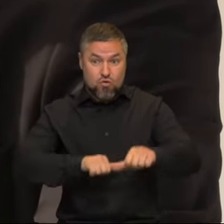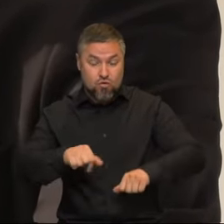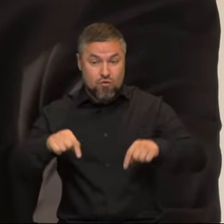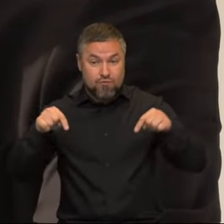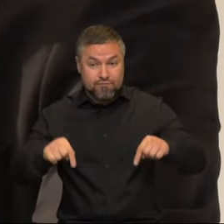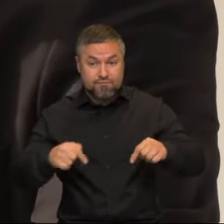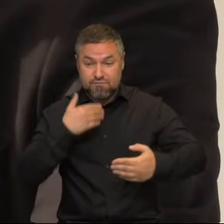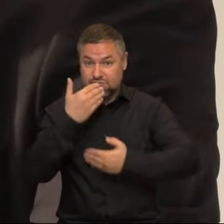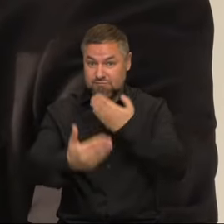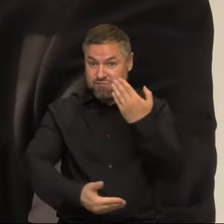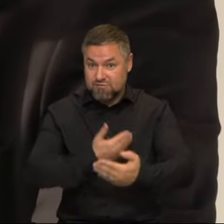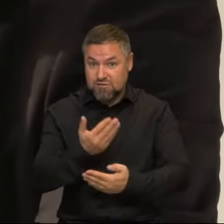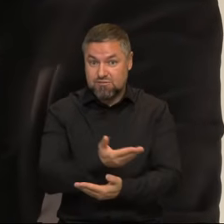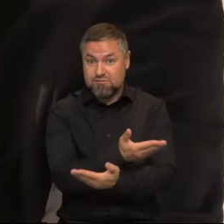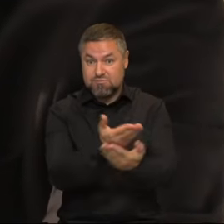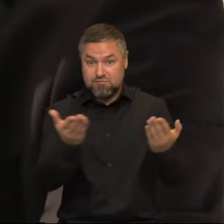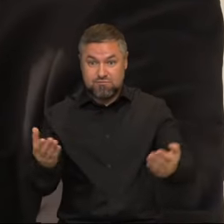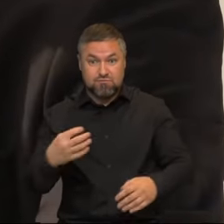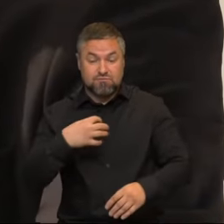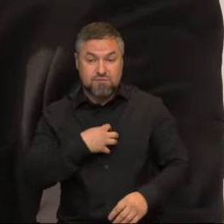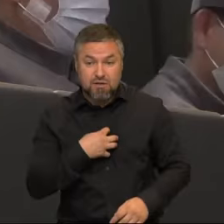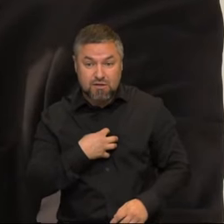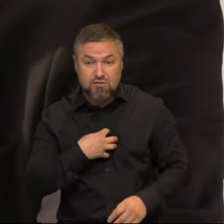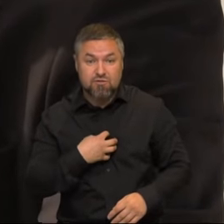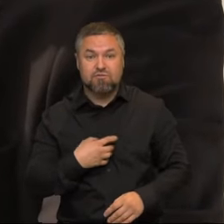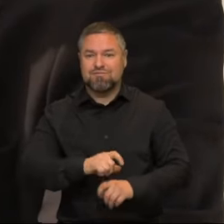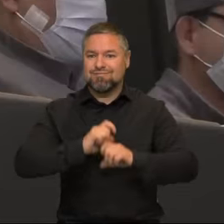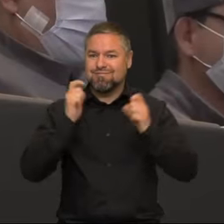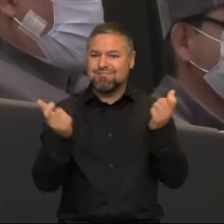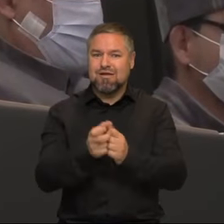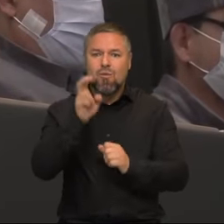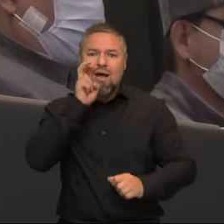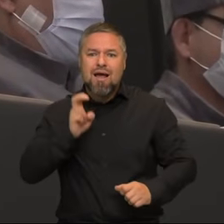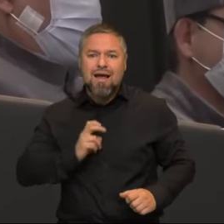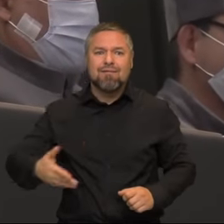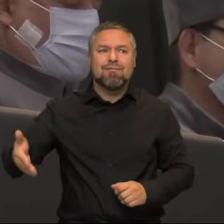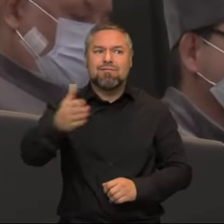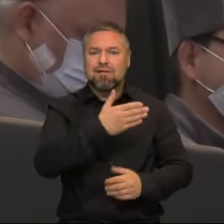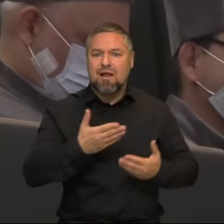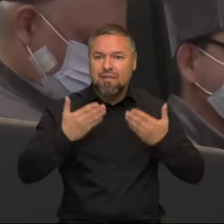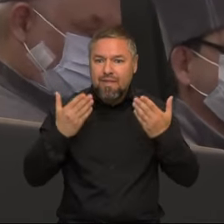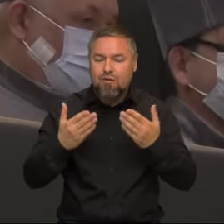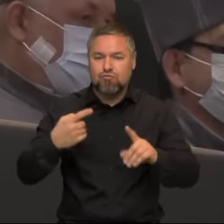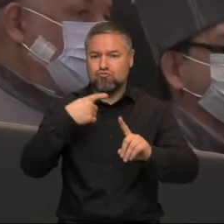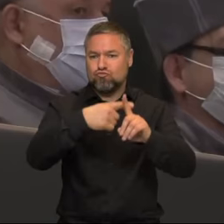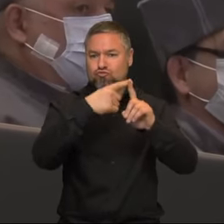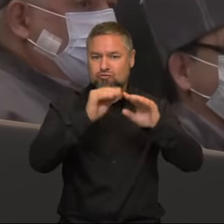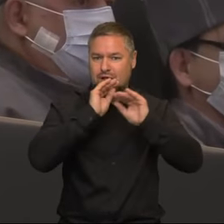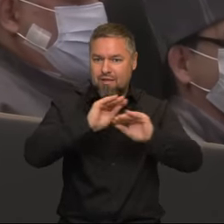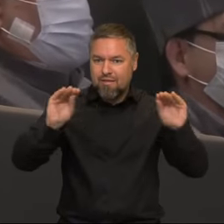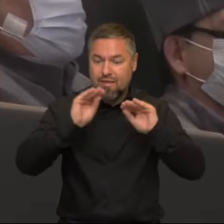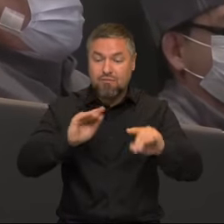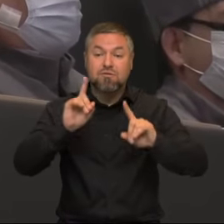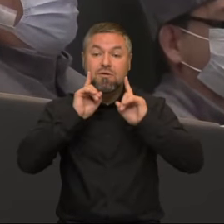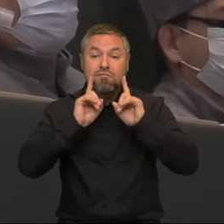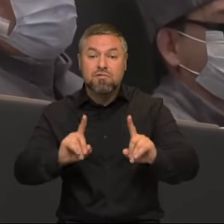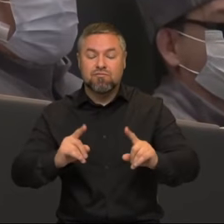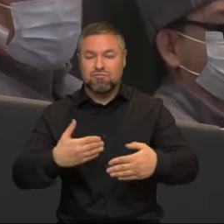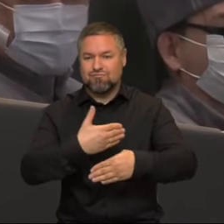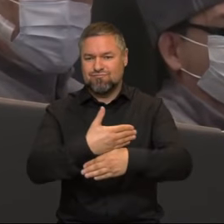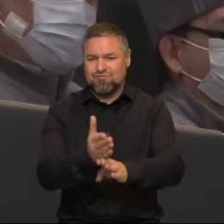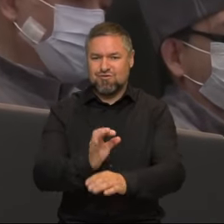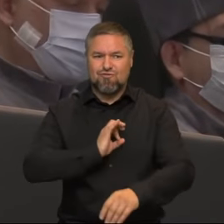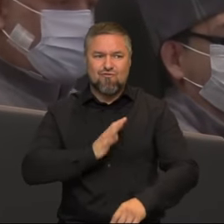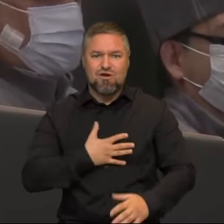akademicki życzę waszej magnificencji oraz całej kadrze naukowej sukcesów w nauczaniu. Szczodrze dzielcie się